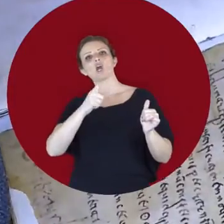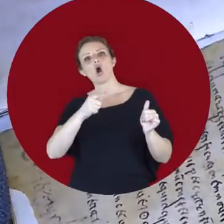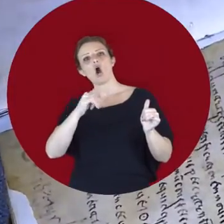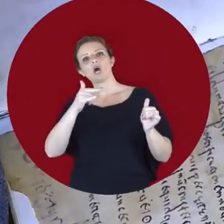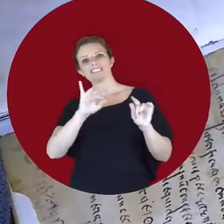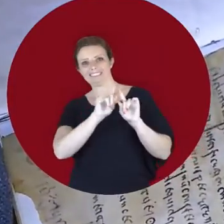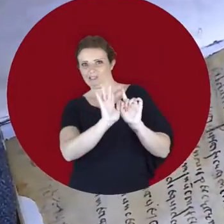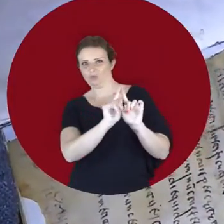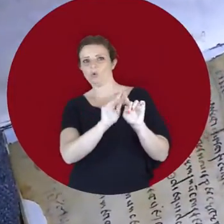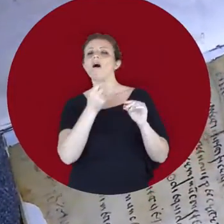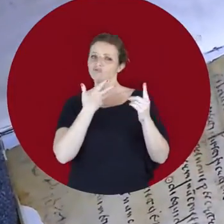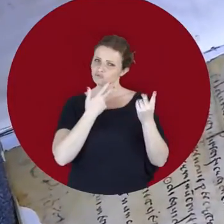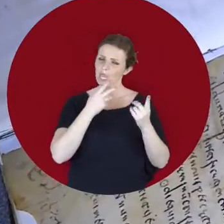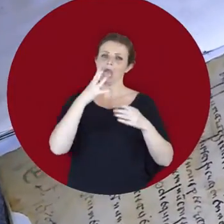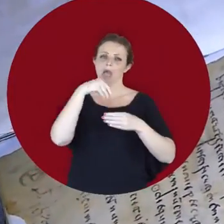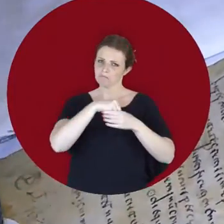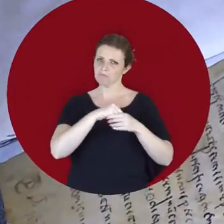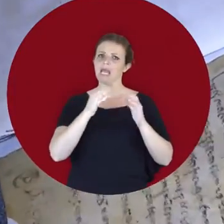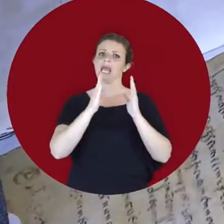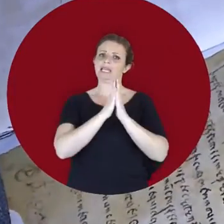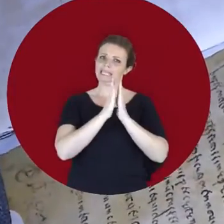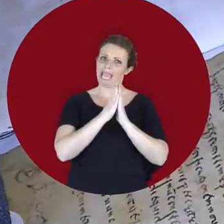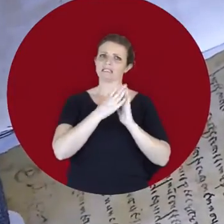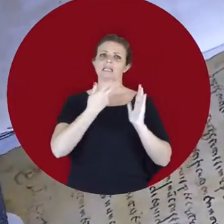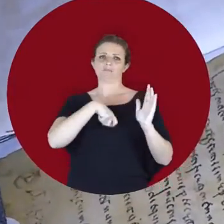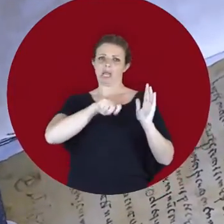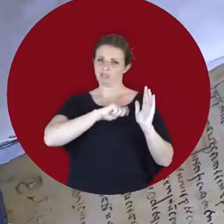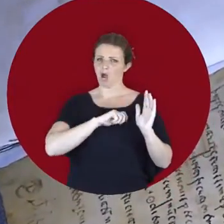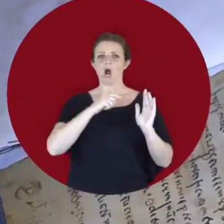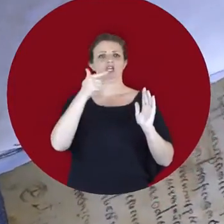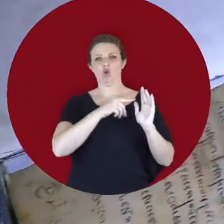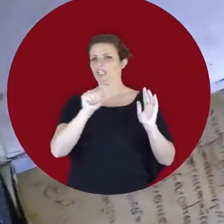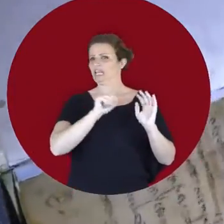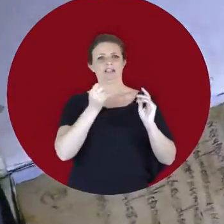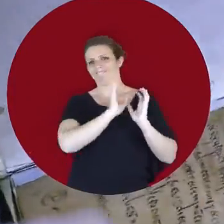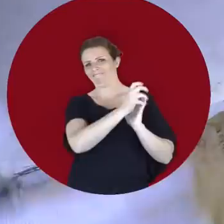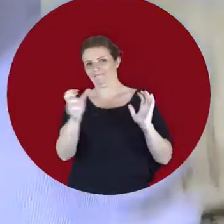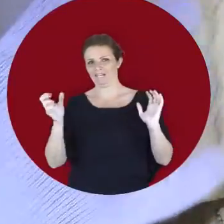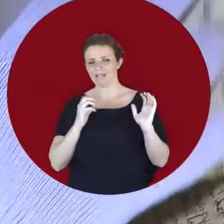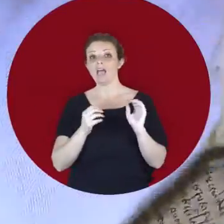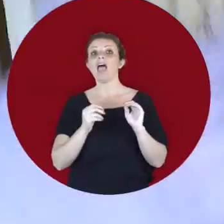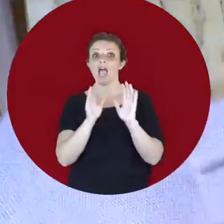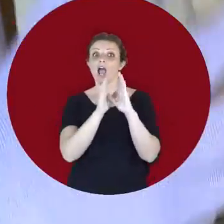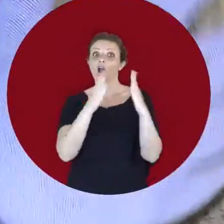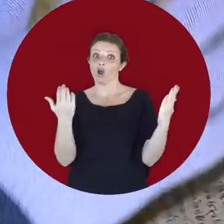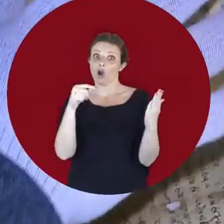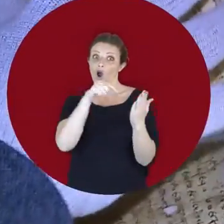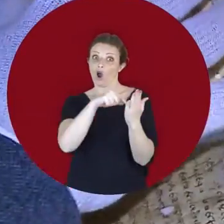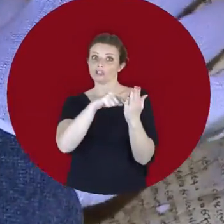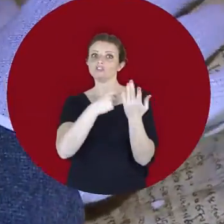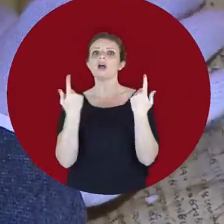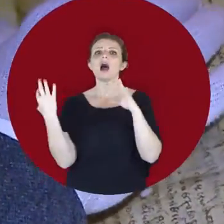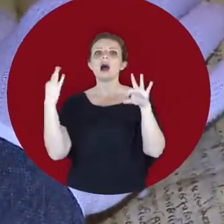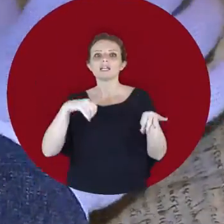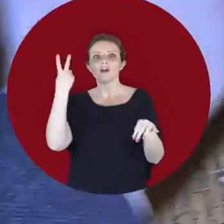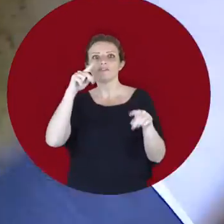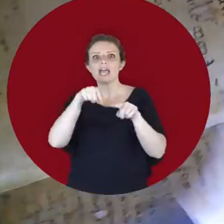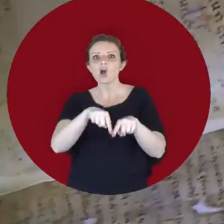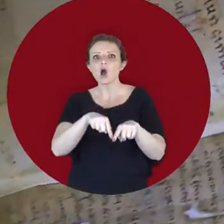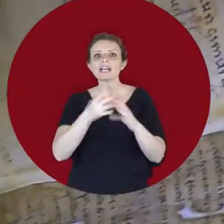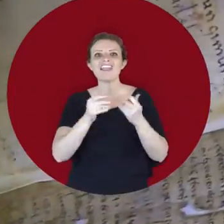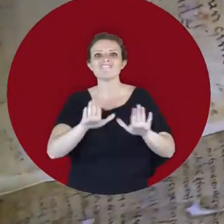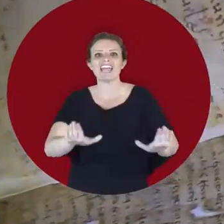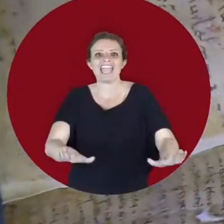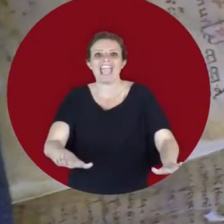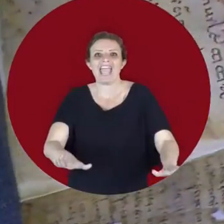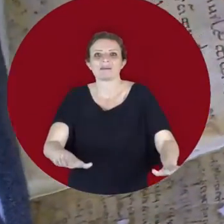si parla di alcune chiese spagnole, di Toledo, di Saragozza e quant'altro, e poi questo codice arriva a Verona